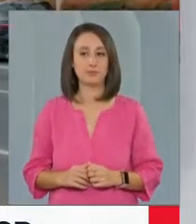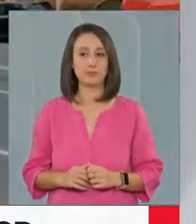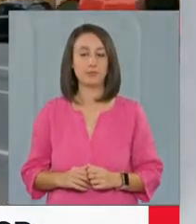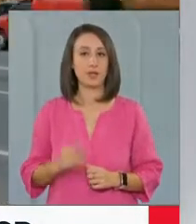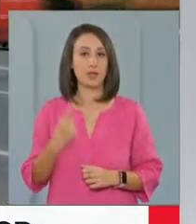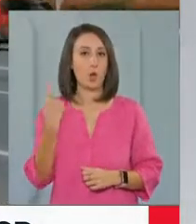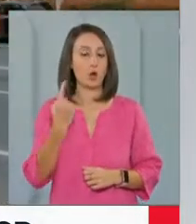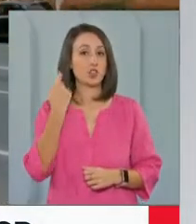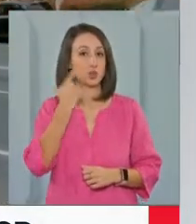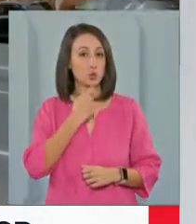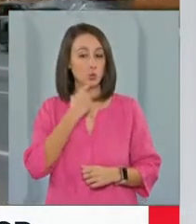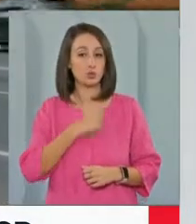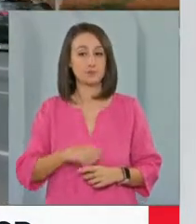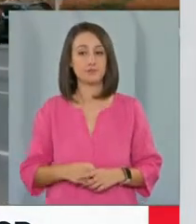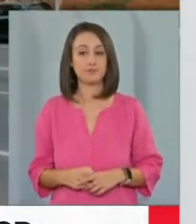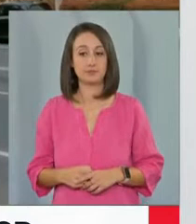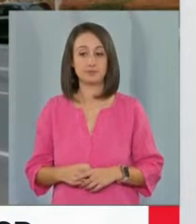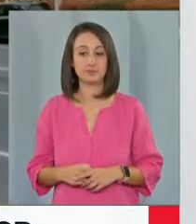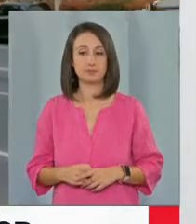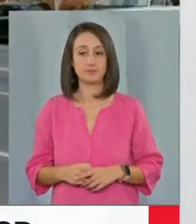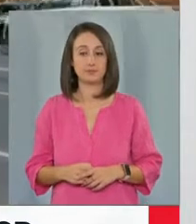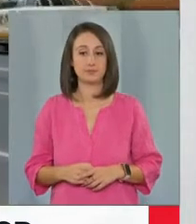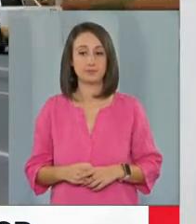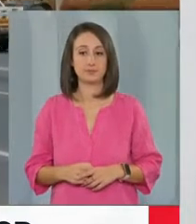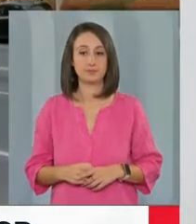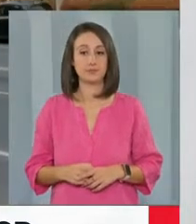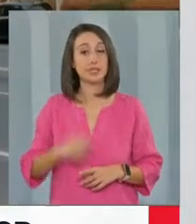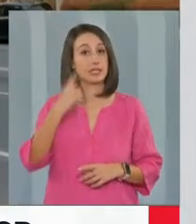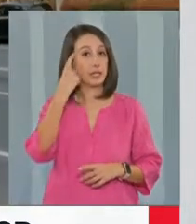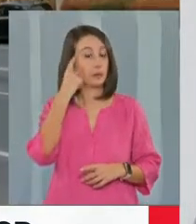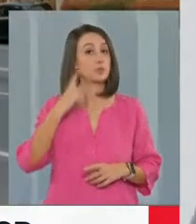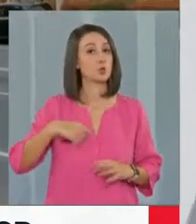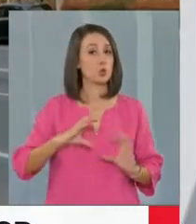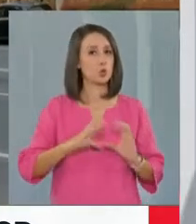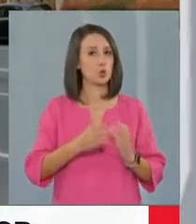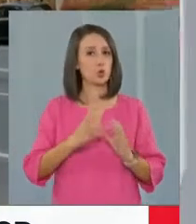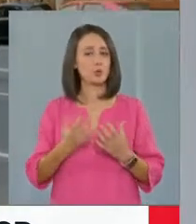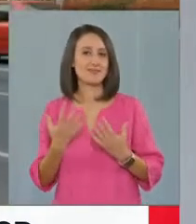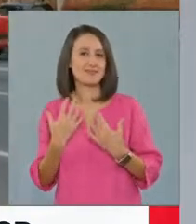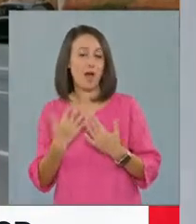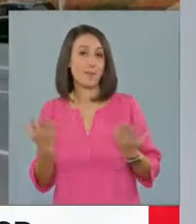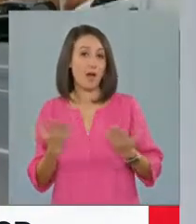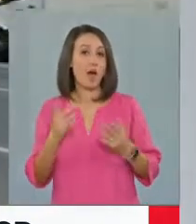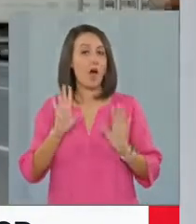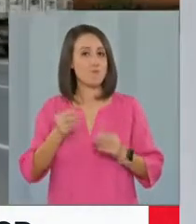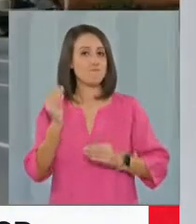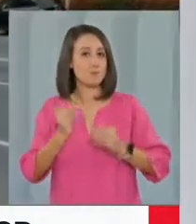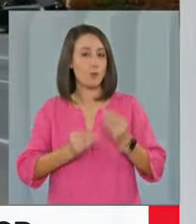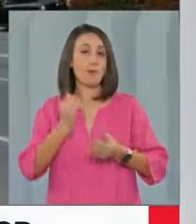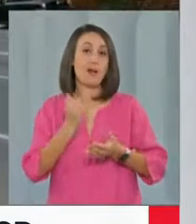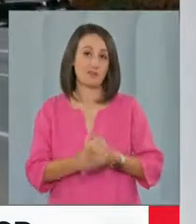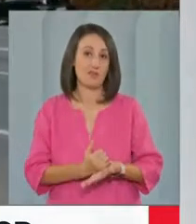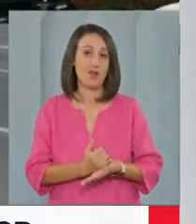din localitate, în sensul în care ne gândim că sunt grupuri vulnerabile care au o problemă